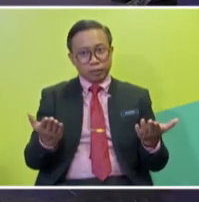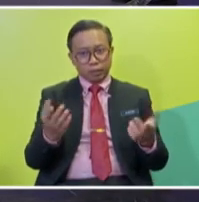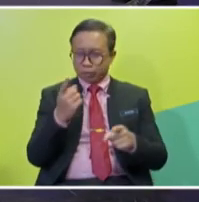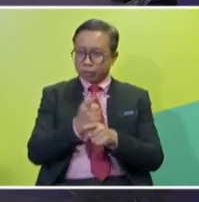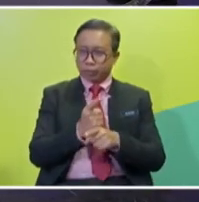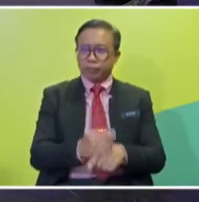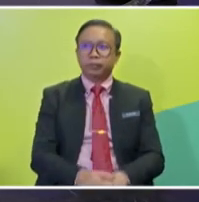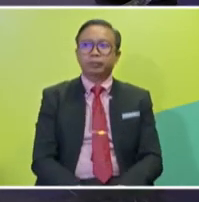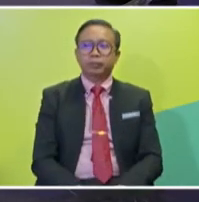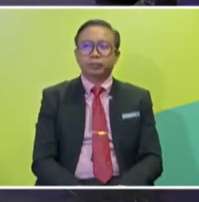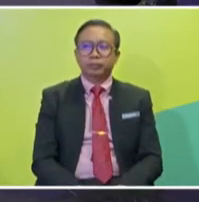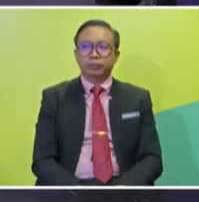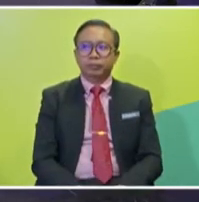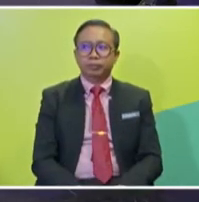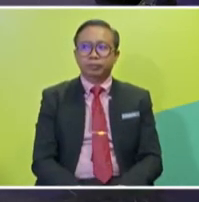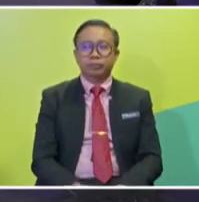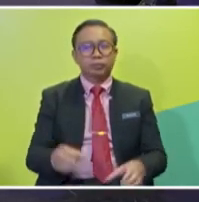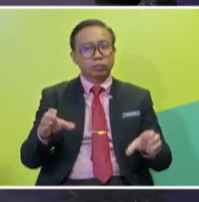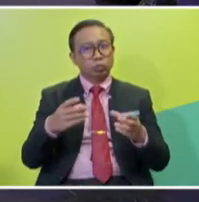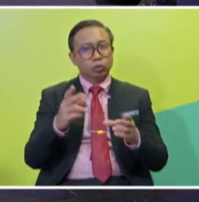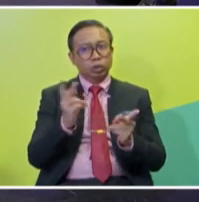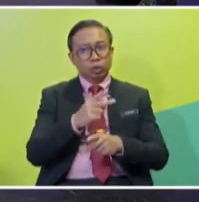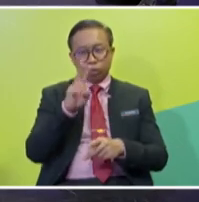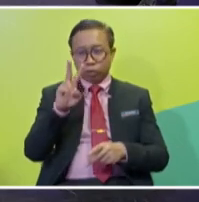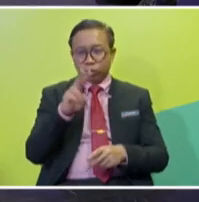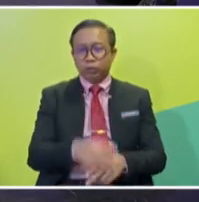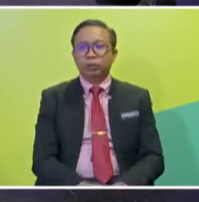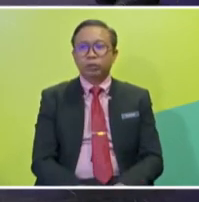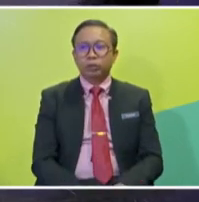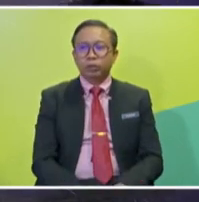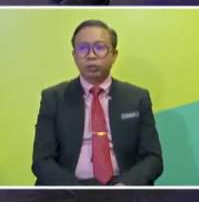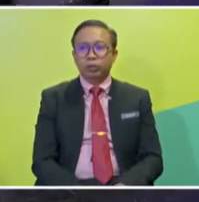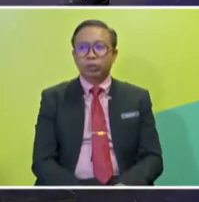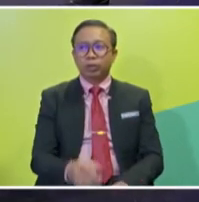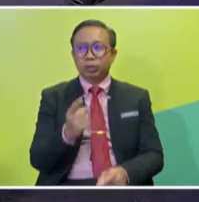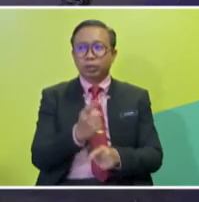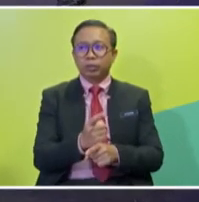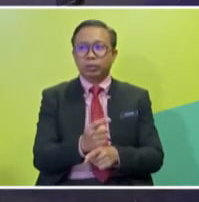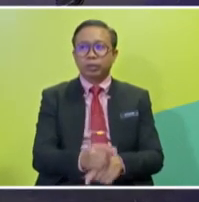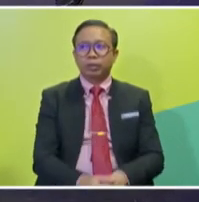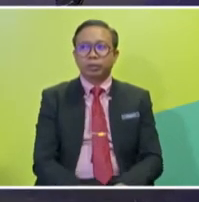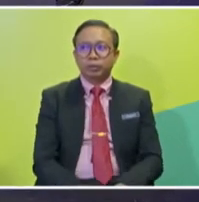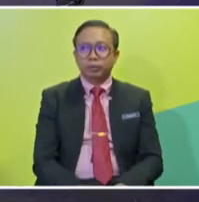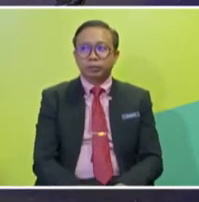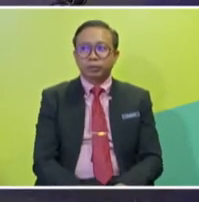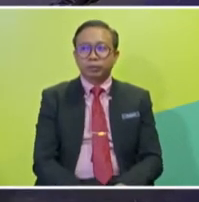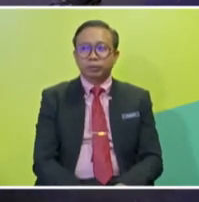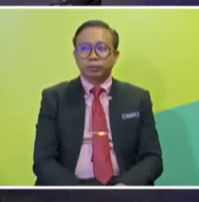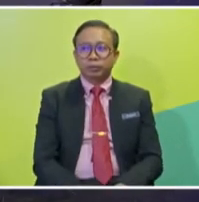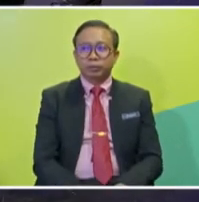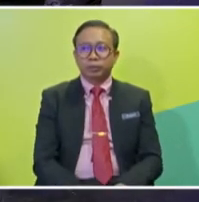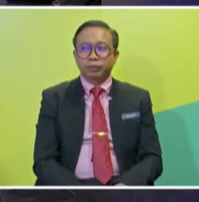Oke jadi buat kali kedua berturut-turut Kris tepat sekali boleh ambil yang 3 Green